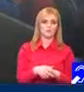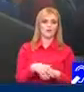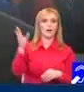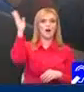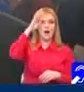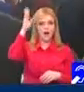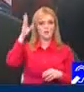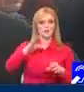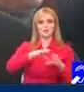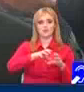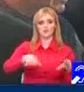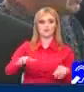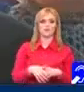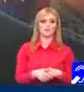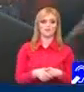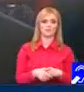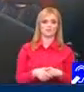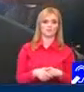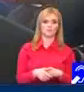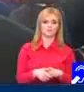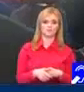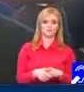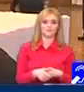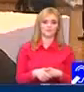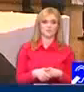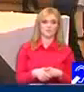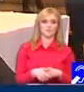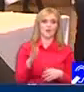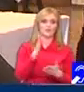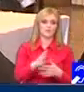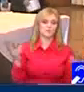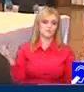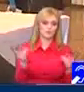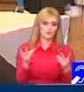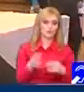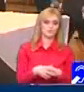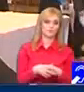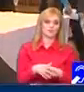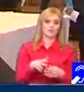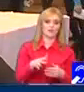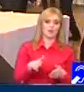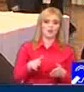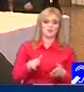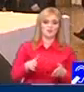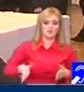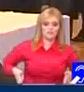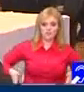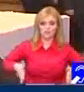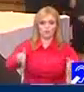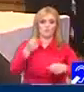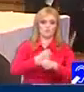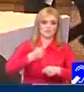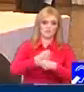apă și canalizare și deșeurile solide. Avem nevoie de asfaltarea drumului